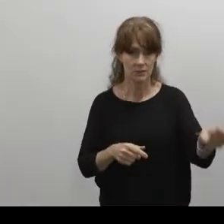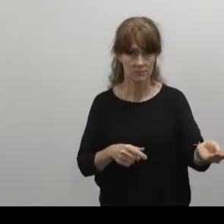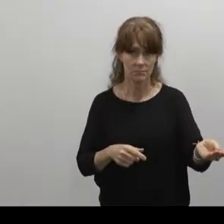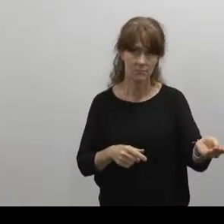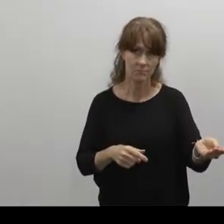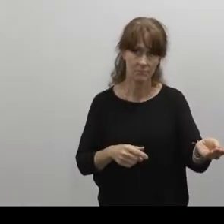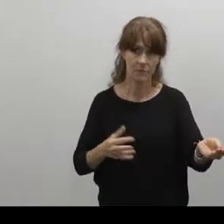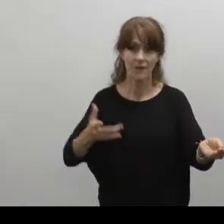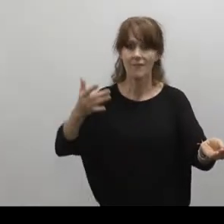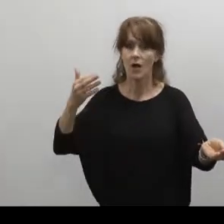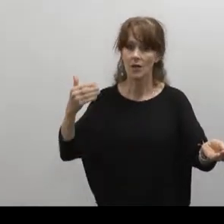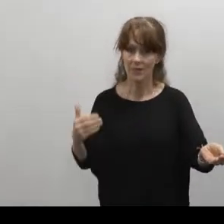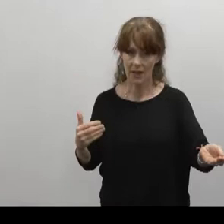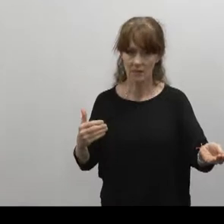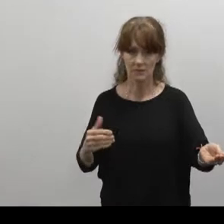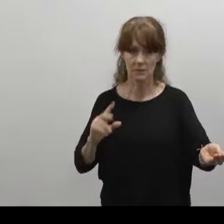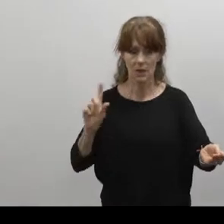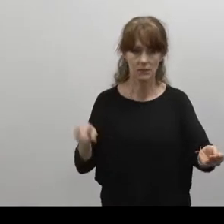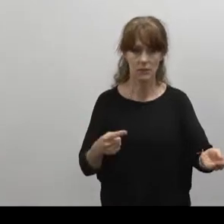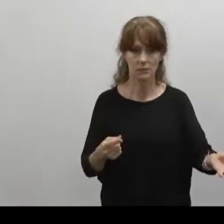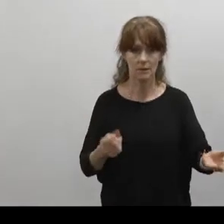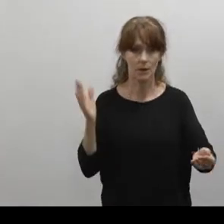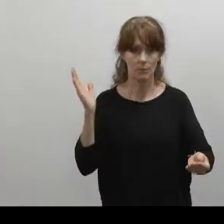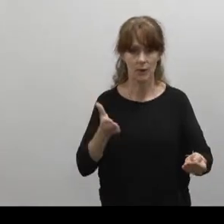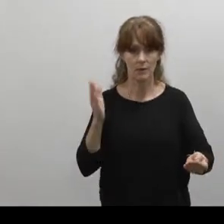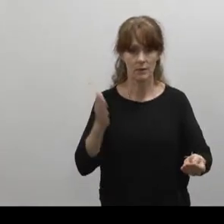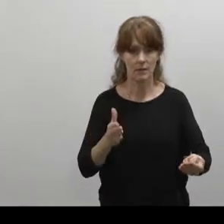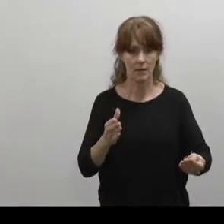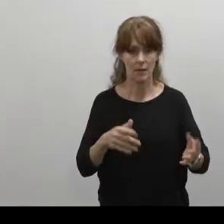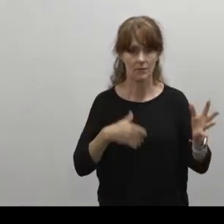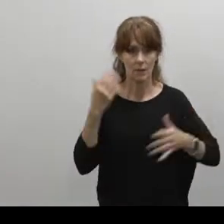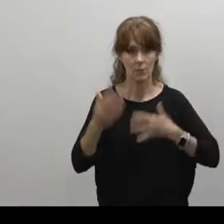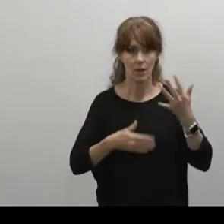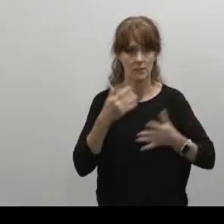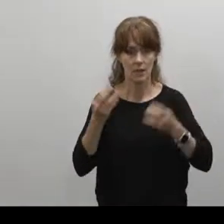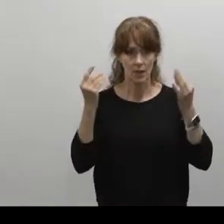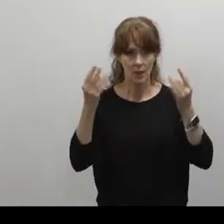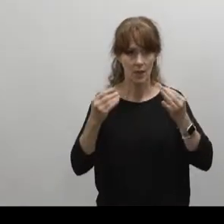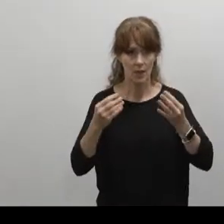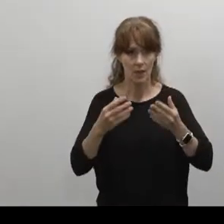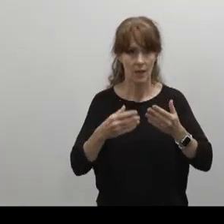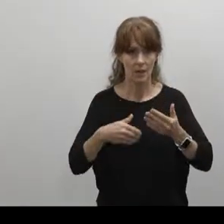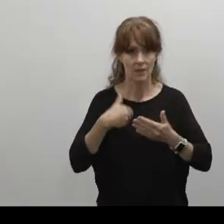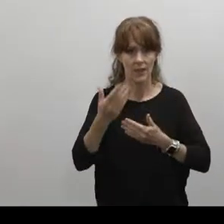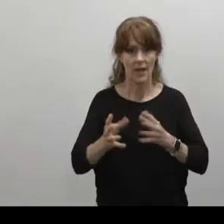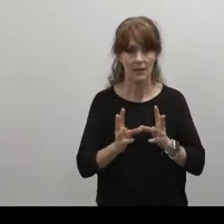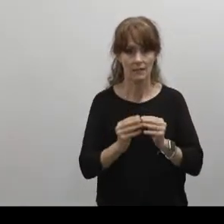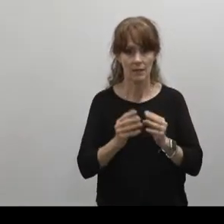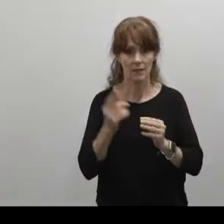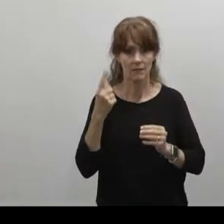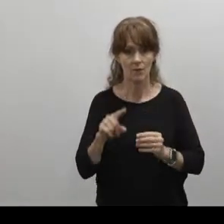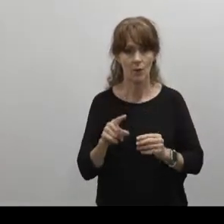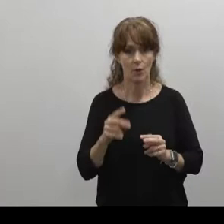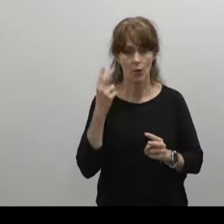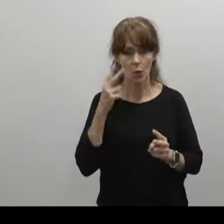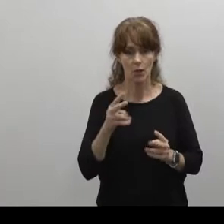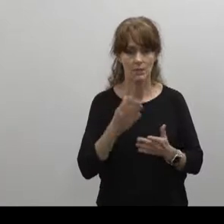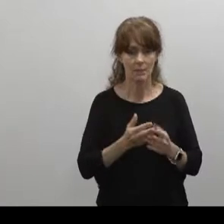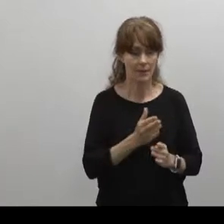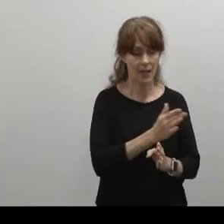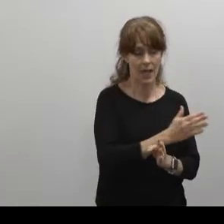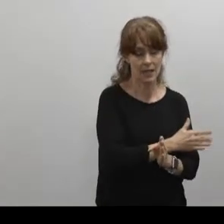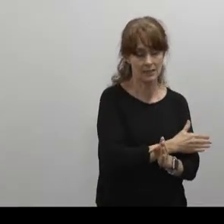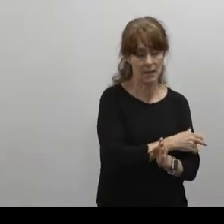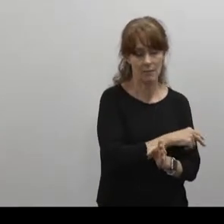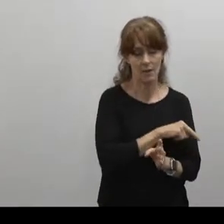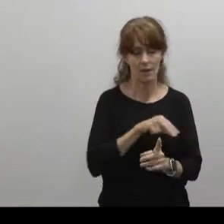cứ dương đã ở bài ca ai nét đăng muốn lời nè mình chạm bạch đưa này chạm mơ này bắt bằng hai